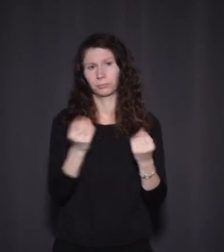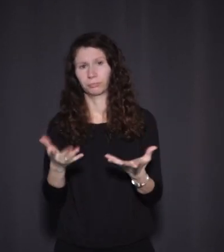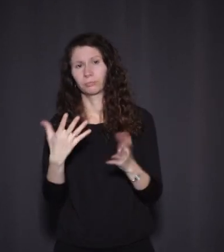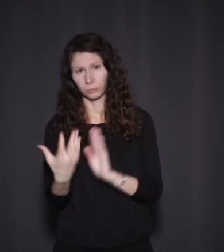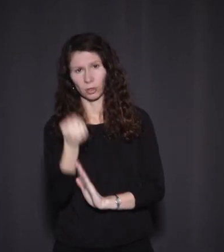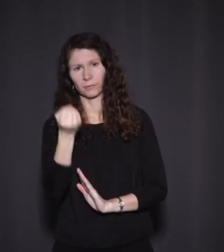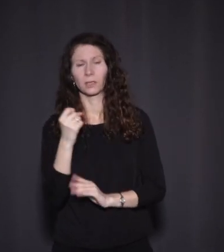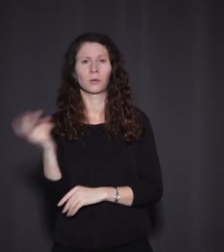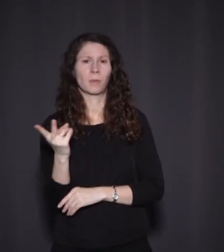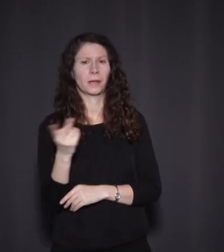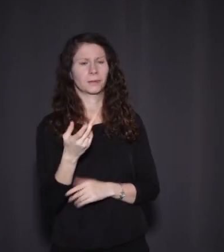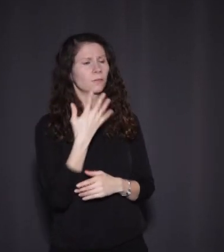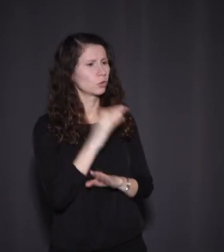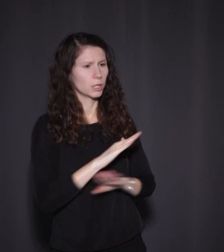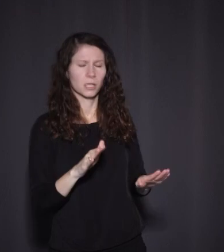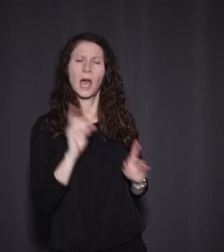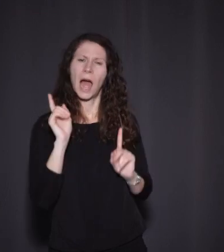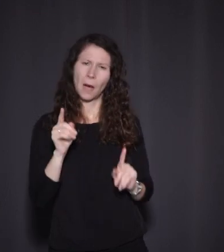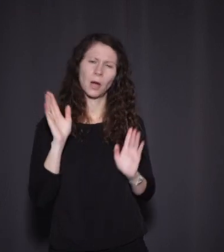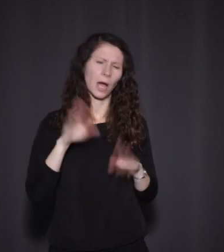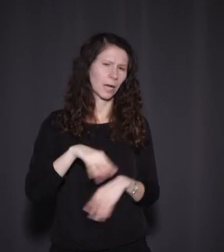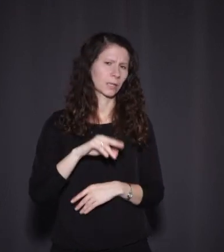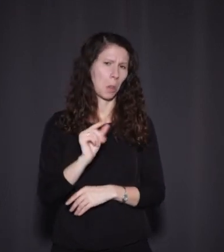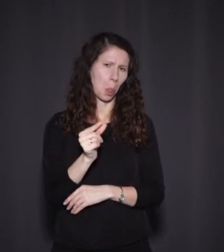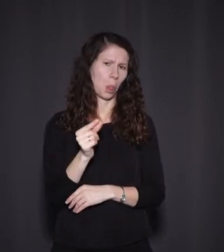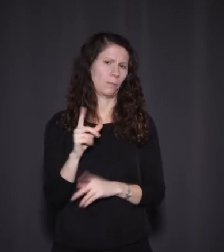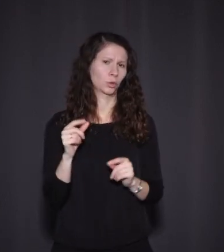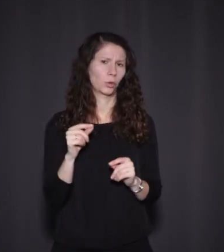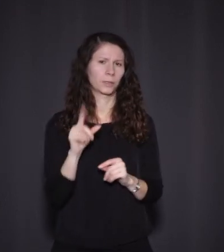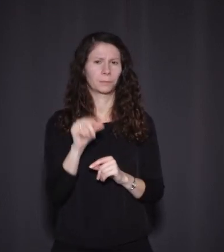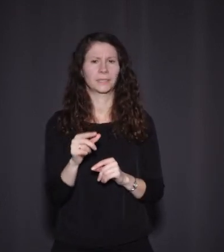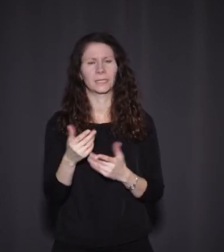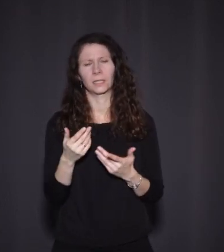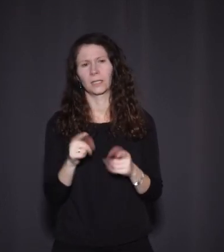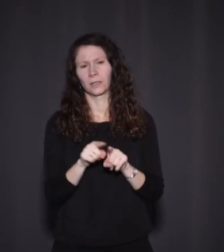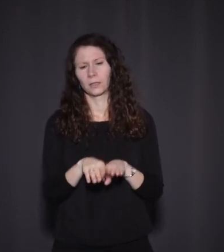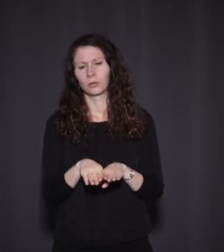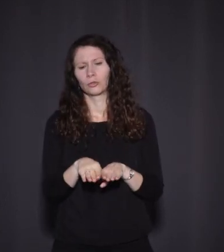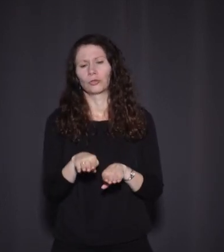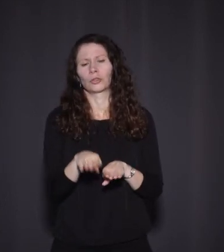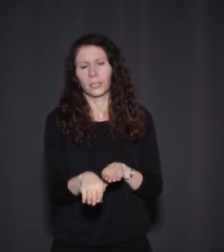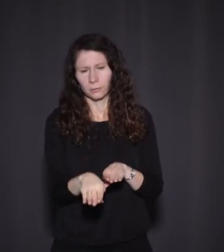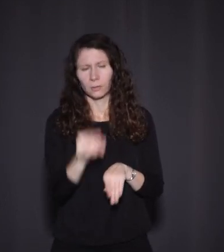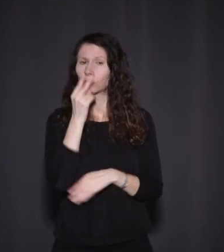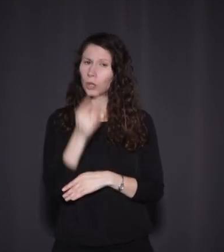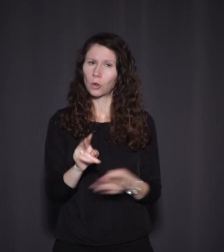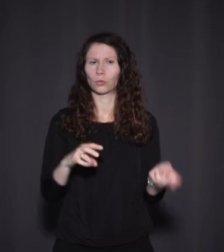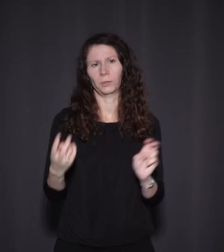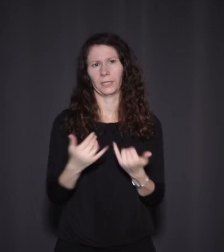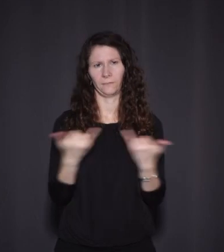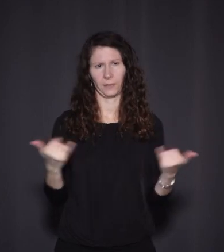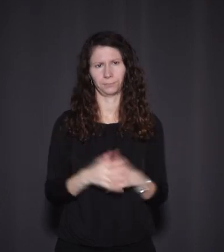sehr bescheidenem Niveau. Es ist eine Tür, ein Spalt aufgemacht worden. Und ich bin sehr gespannt, wie das umgesetzt wird. Aber Sie